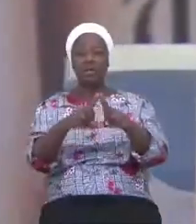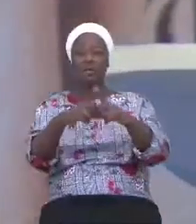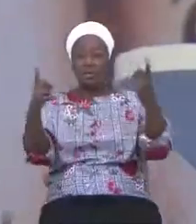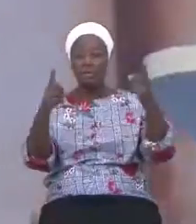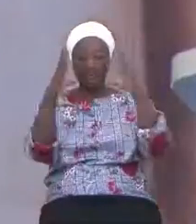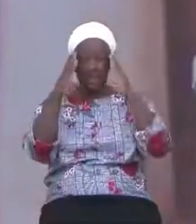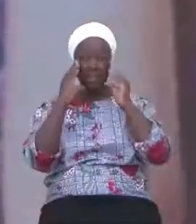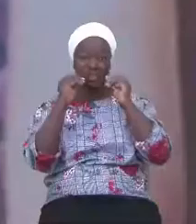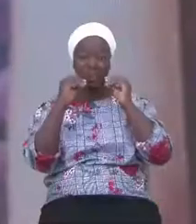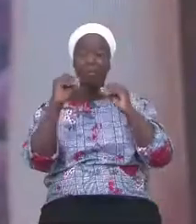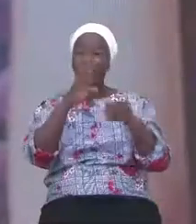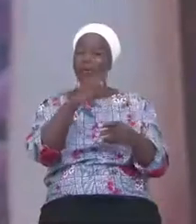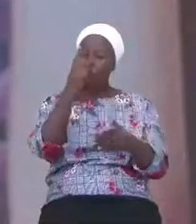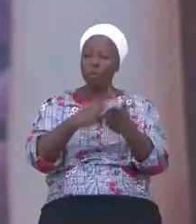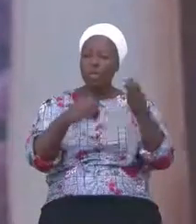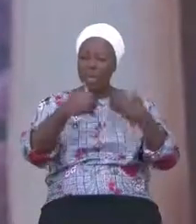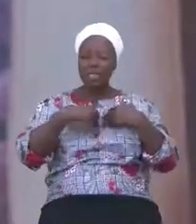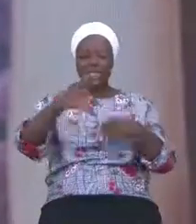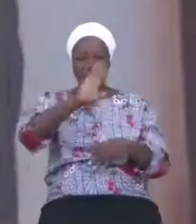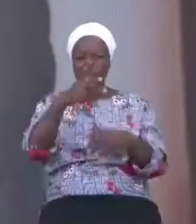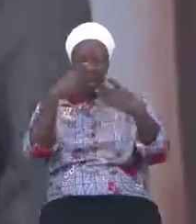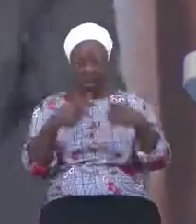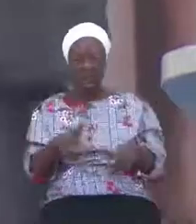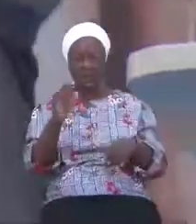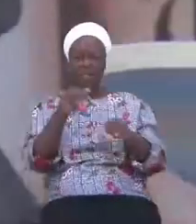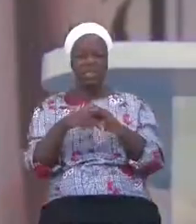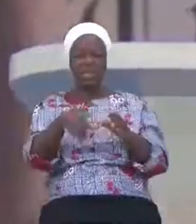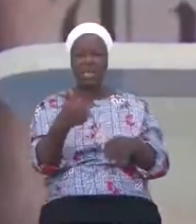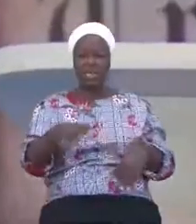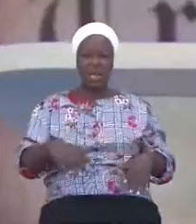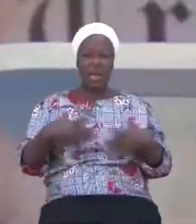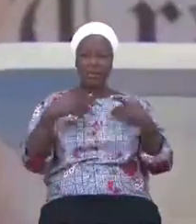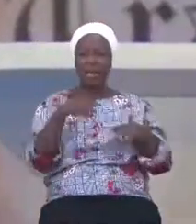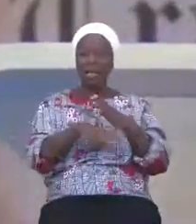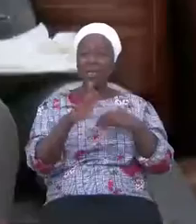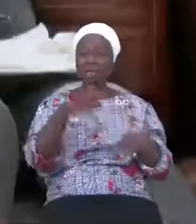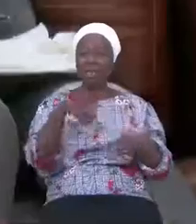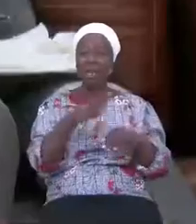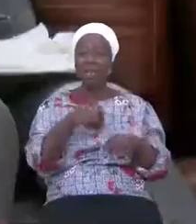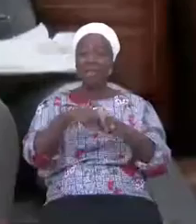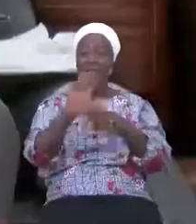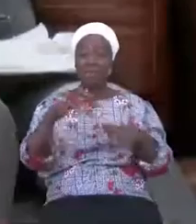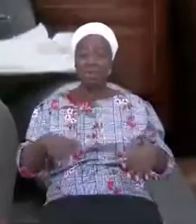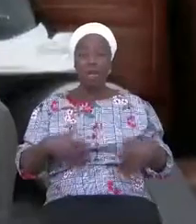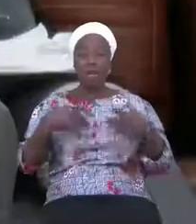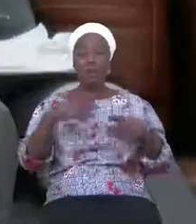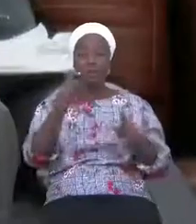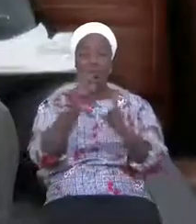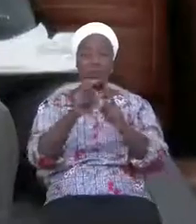différente qui n'a jamais eu lieu dans aucune vie et dans ta vie, le